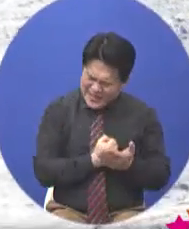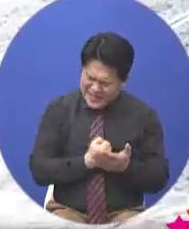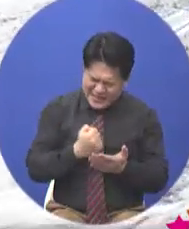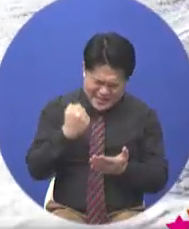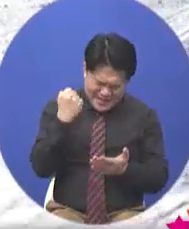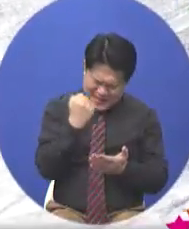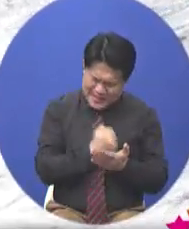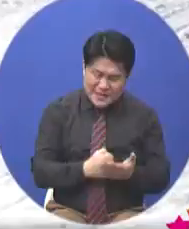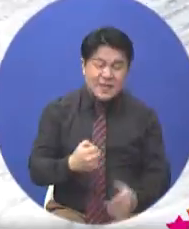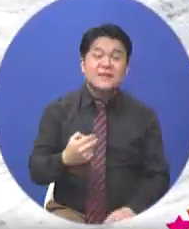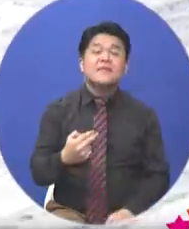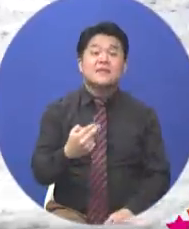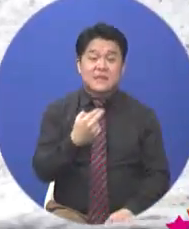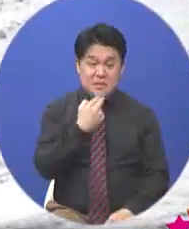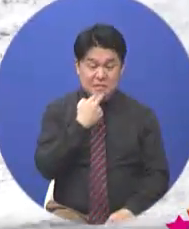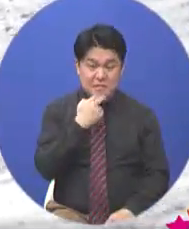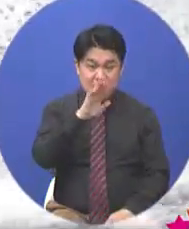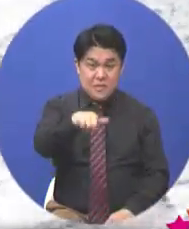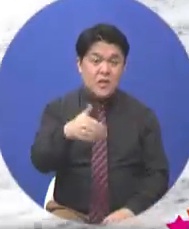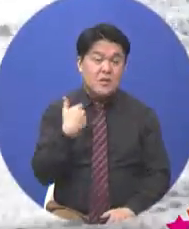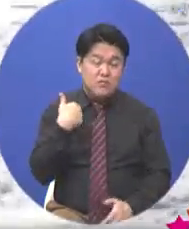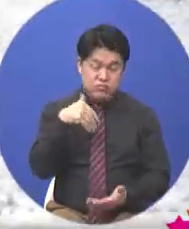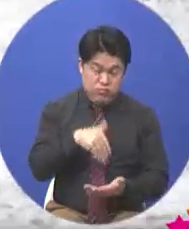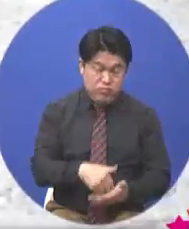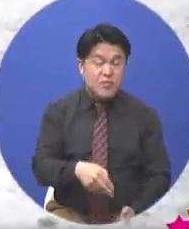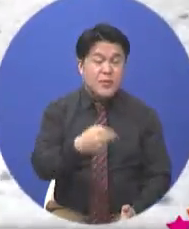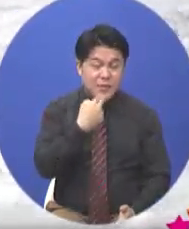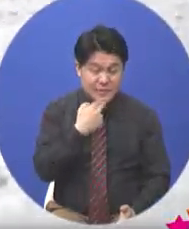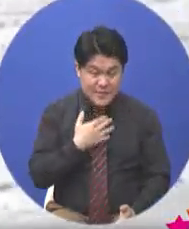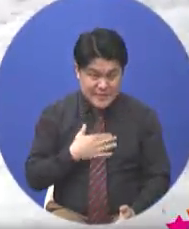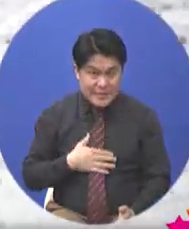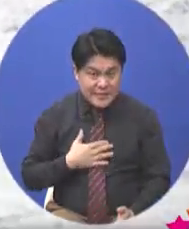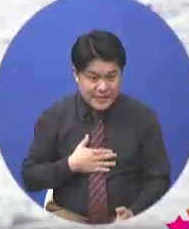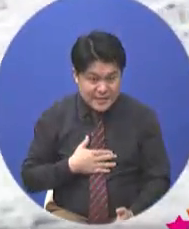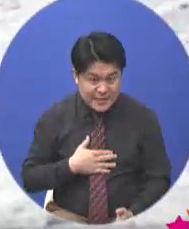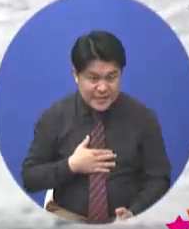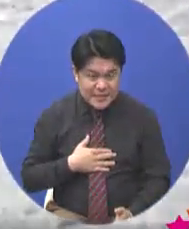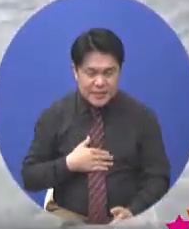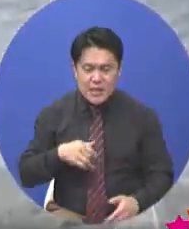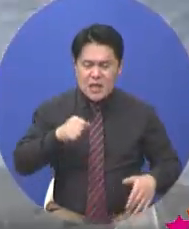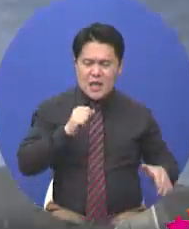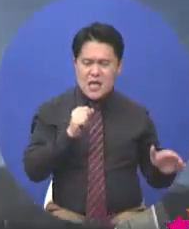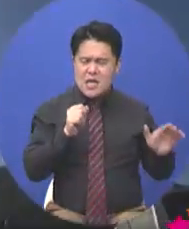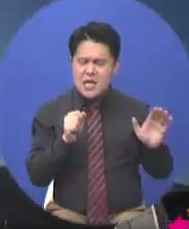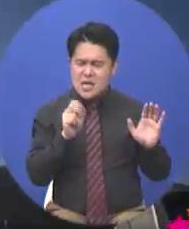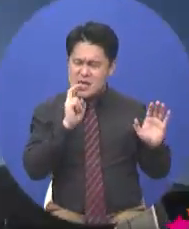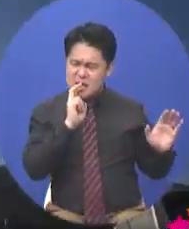미련 따위 없는 거야, 후회도 없는 거야.